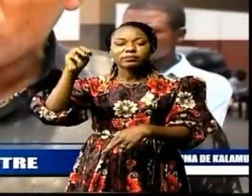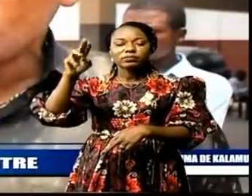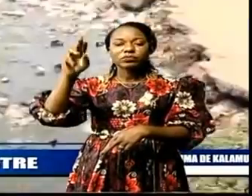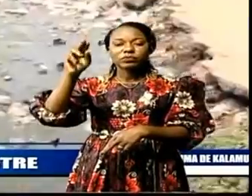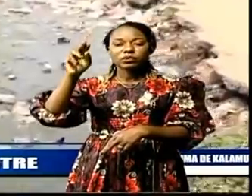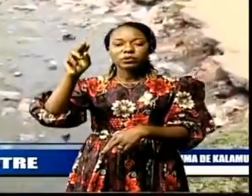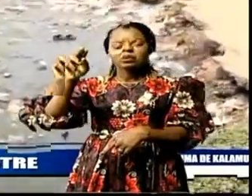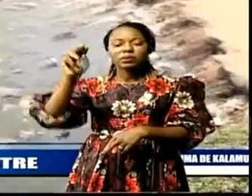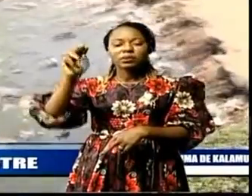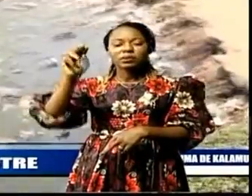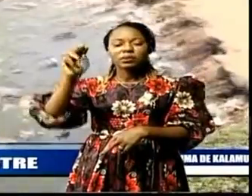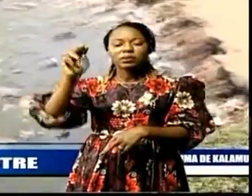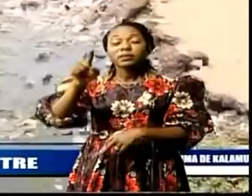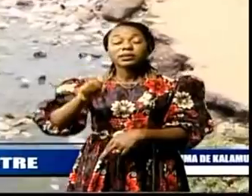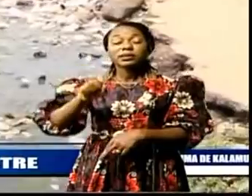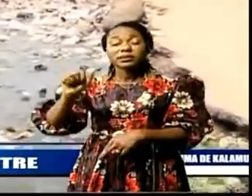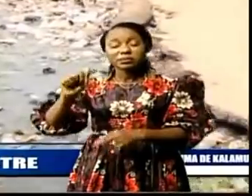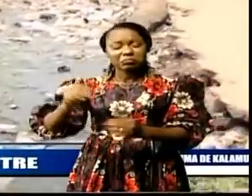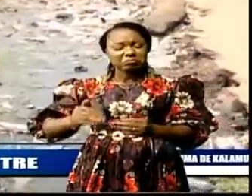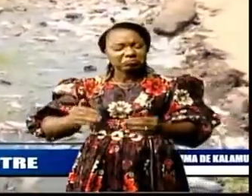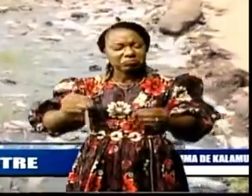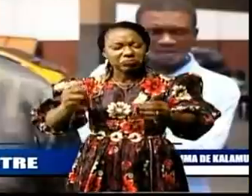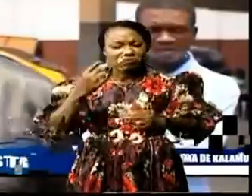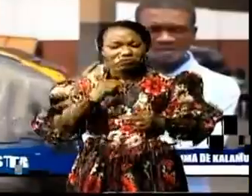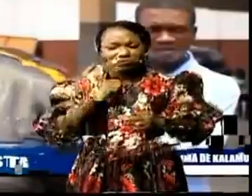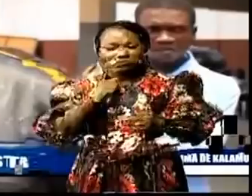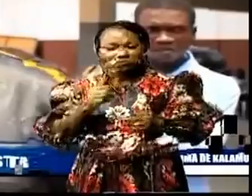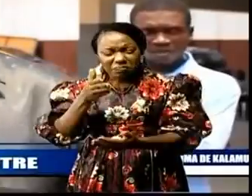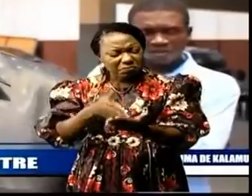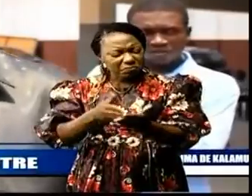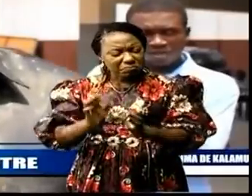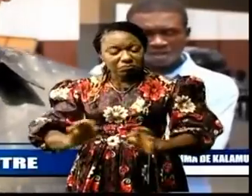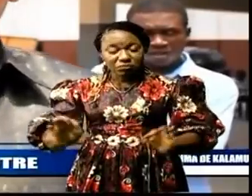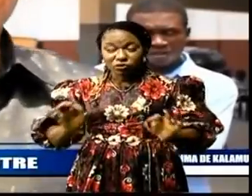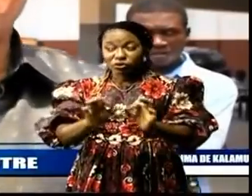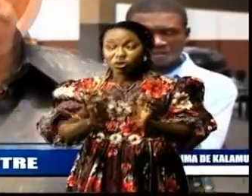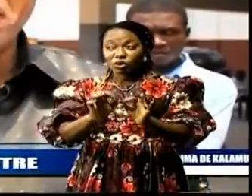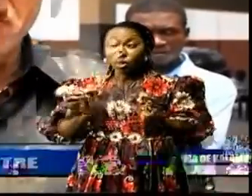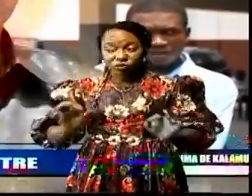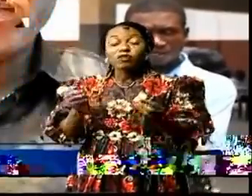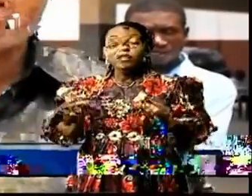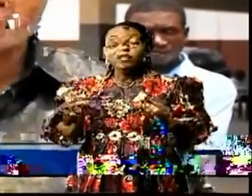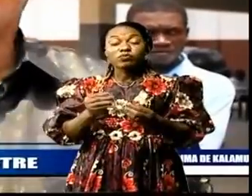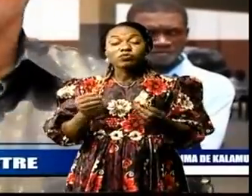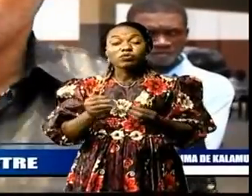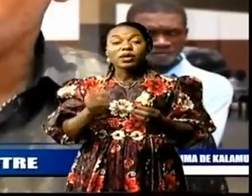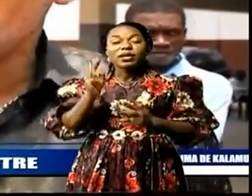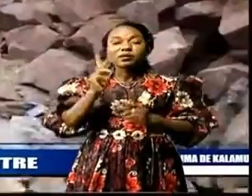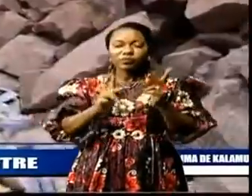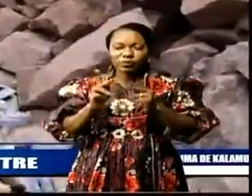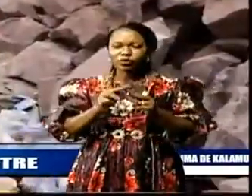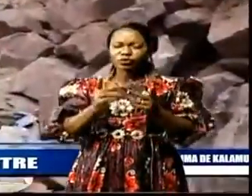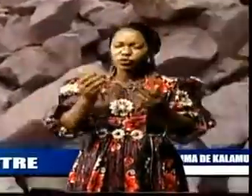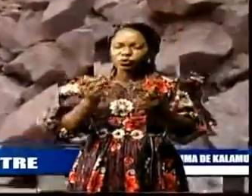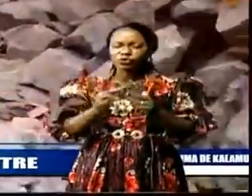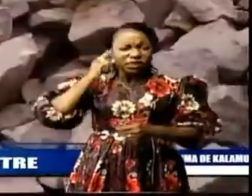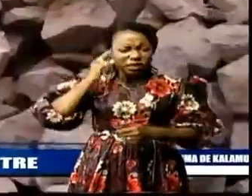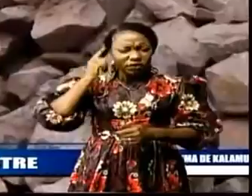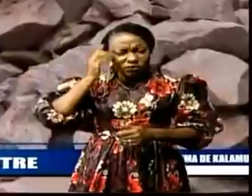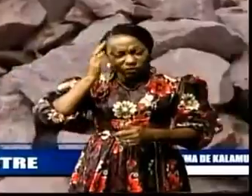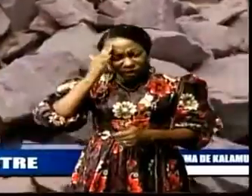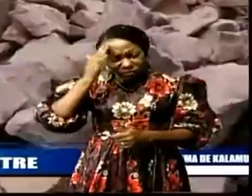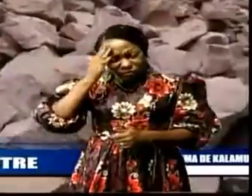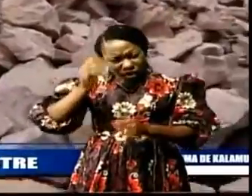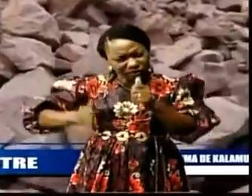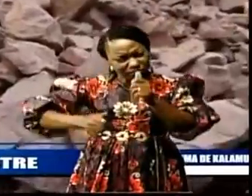il n'y a pas jusque-là des avancées significatives. Raison pour laquelle, en tant que population, ils sont venus pour s'enquérir de la situation, en savoir